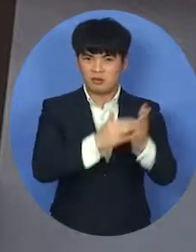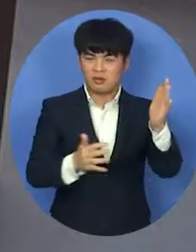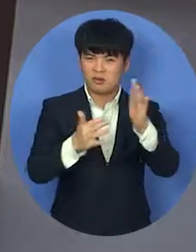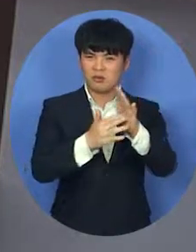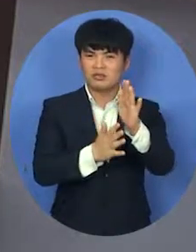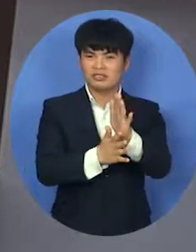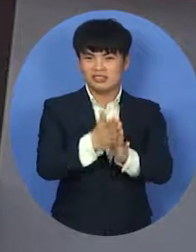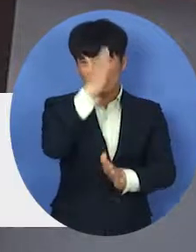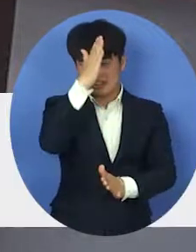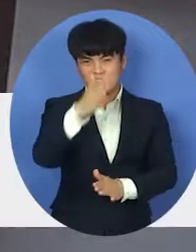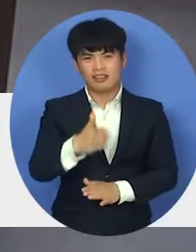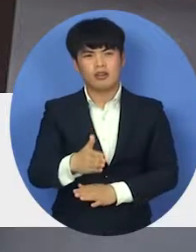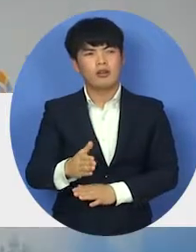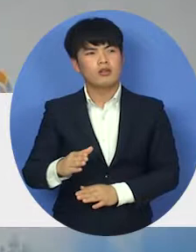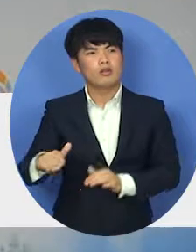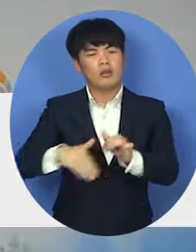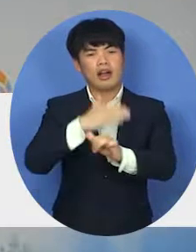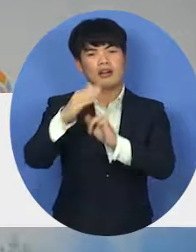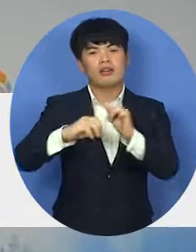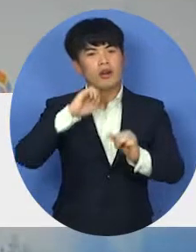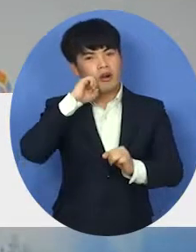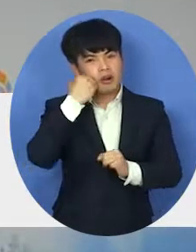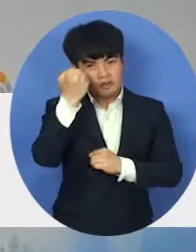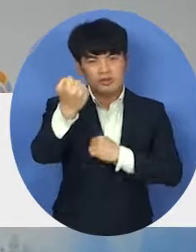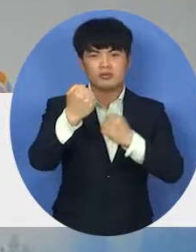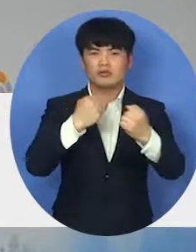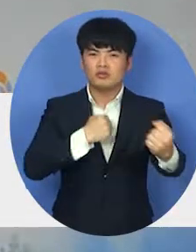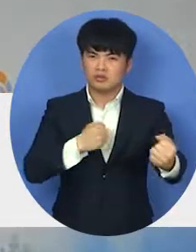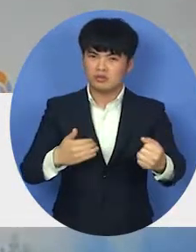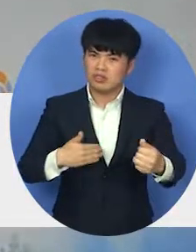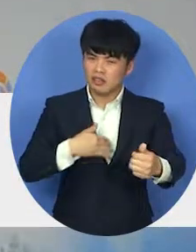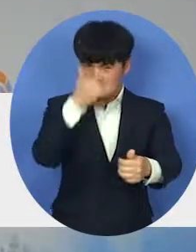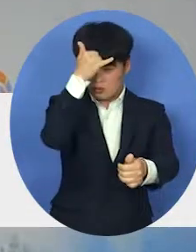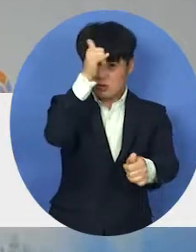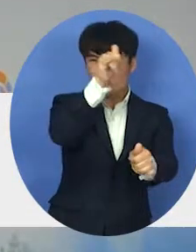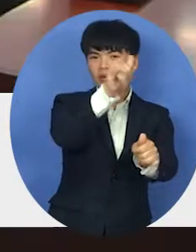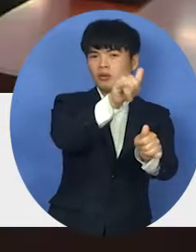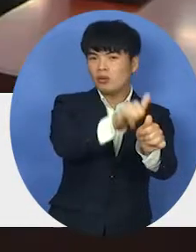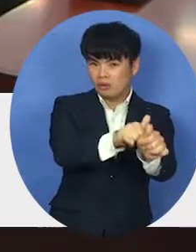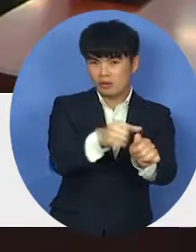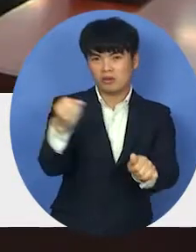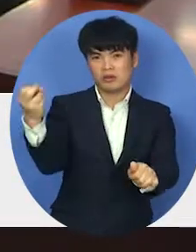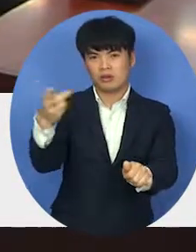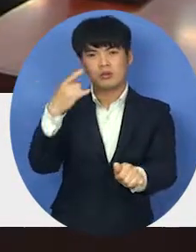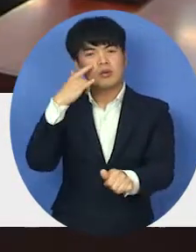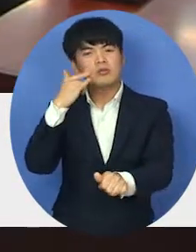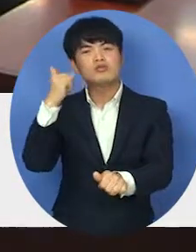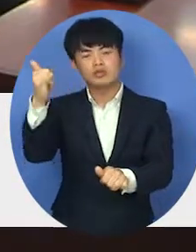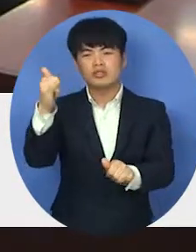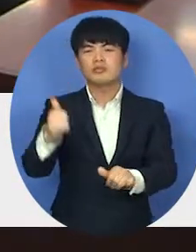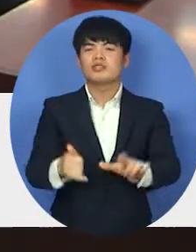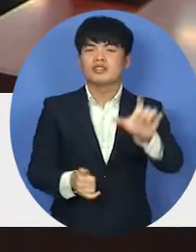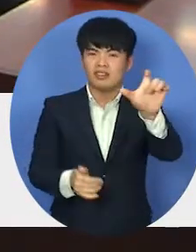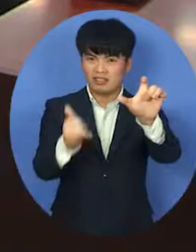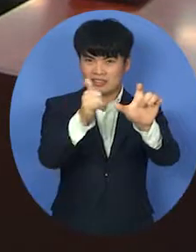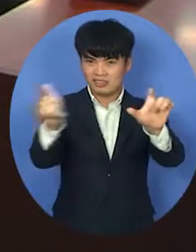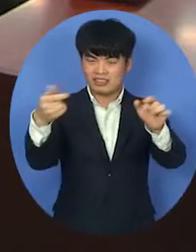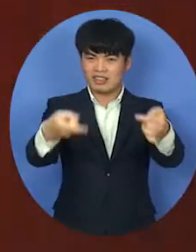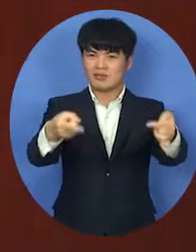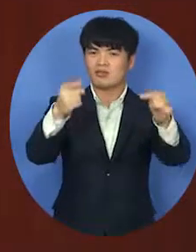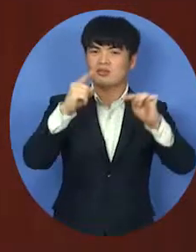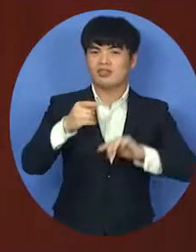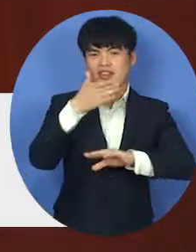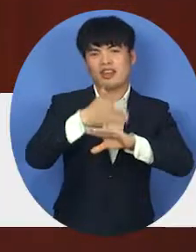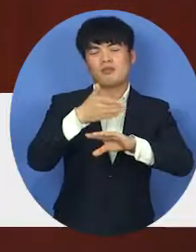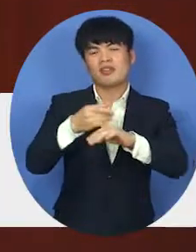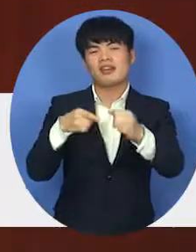시에서는 어려운 환경 속에서도 경로 효친과 효행 사상을 몸소 실천하고 있는 장안 어버이와 효행자 15명을 초청해